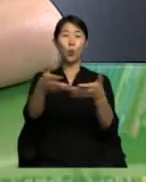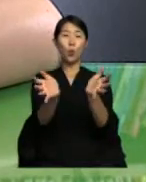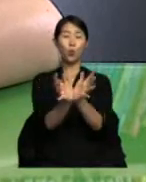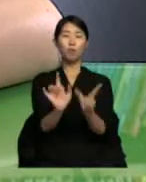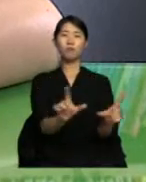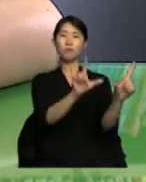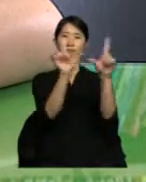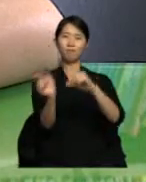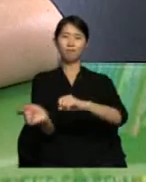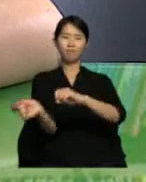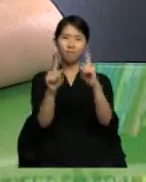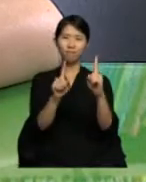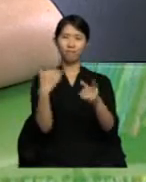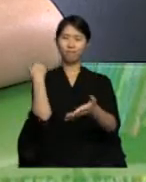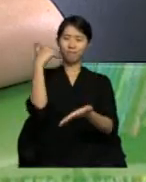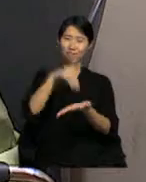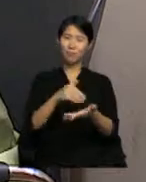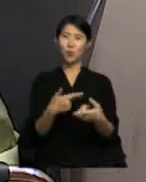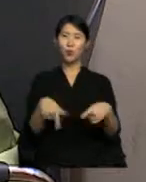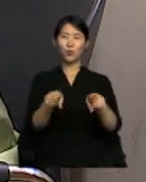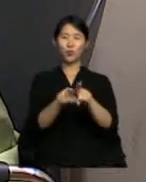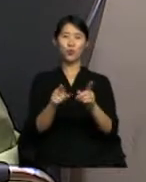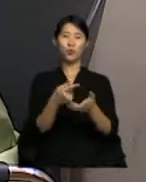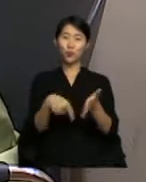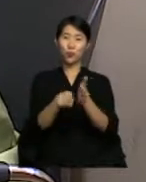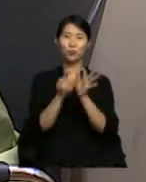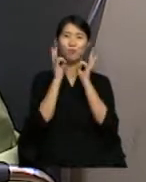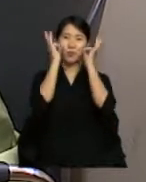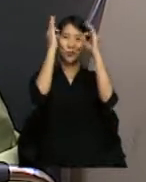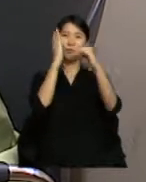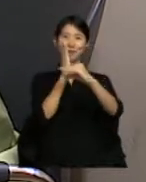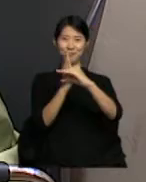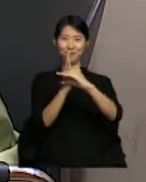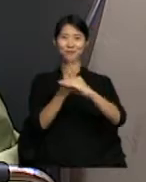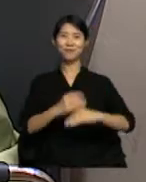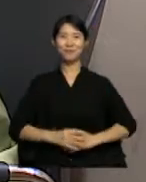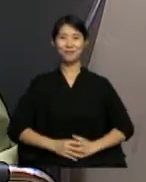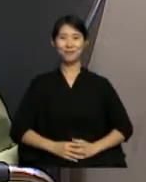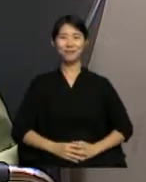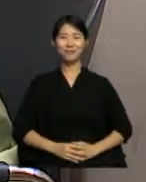복원하는 데 힘을 쏟고 있습니다. 딜라이브 서울경제 케이블TV 박선아입니다.